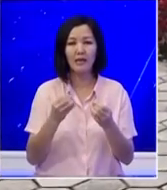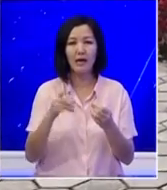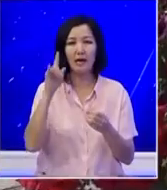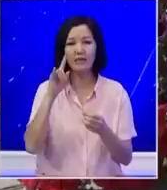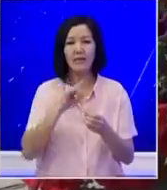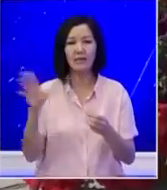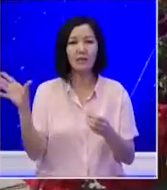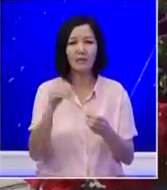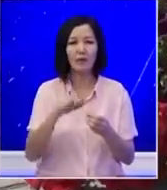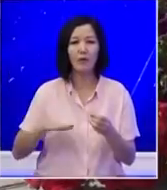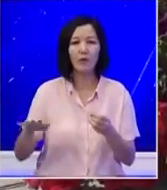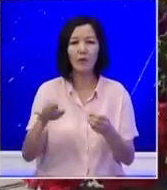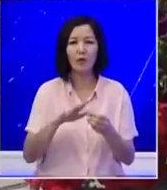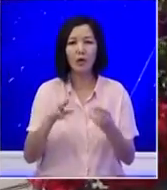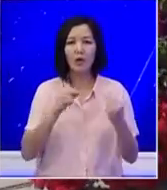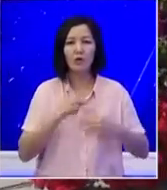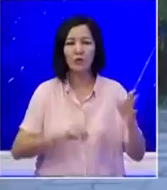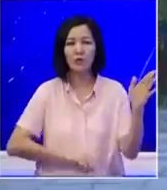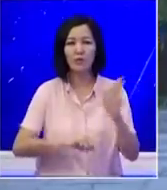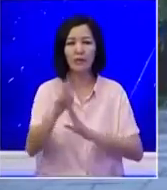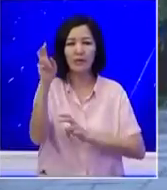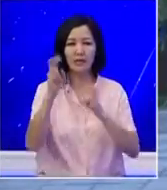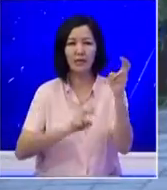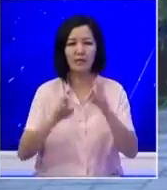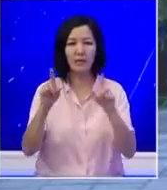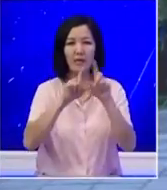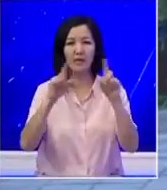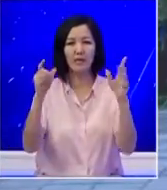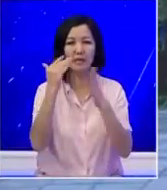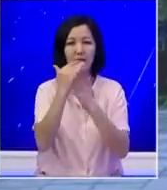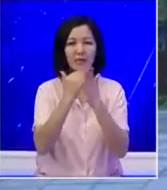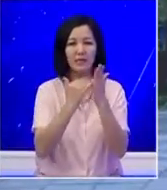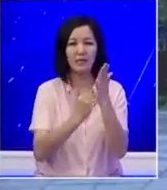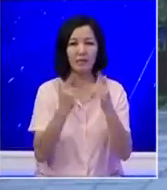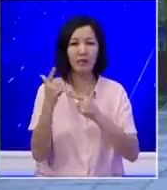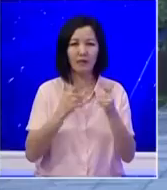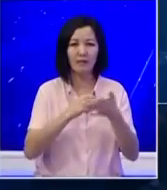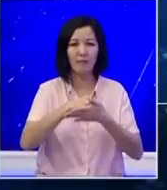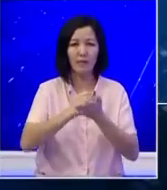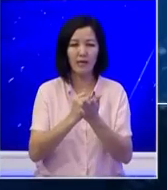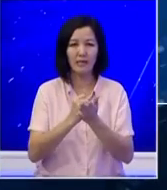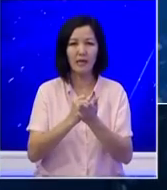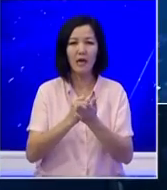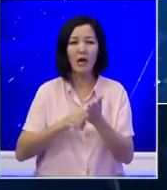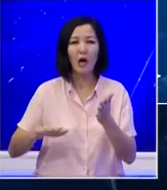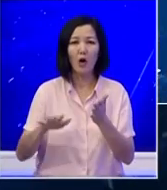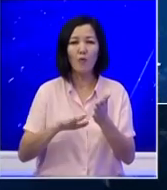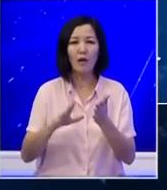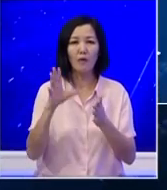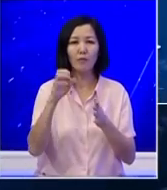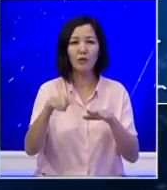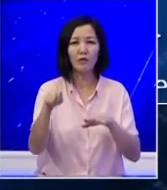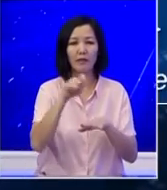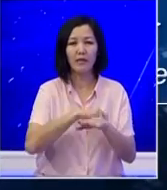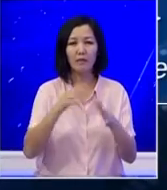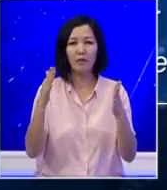еліміздің барлық өңірлерінде жұмысқа кірісетін кәсіпкерлік субъектілерінің қызмет түрлерінің тізімін бекітті. Аумағы 500 шаршы метрге дейін